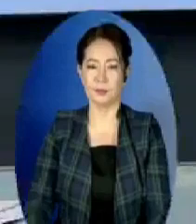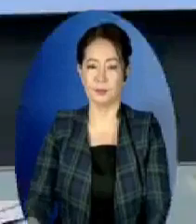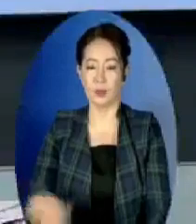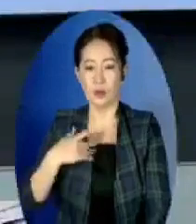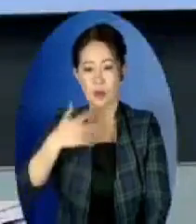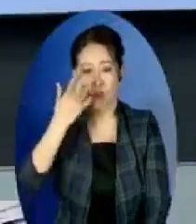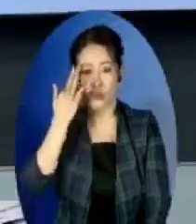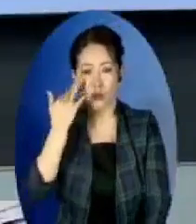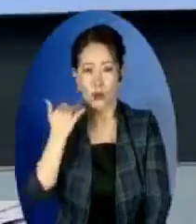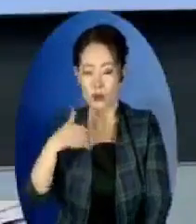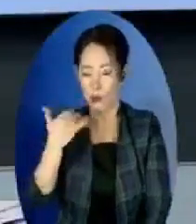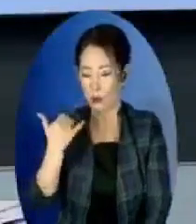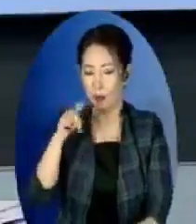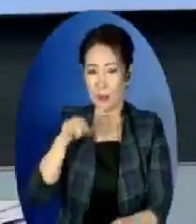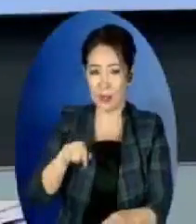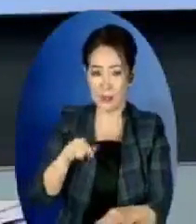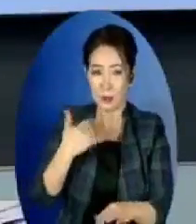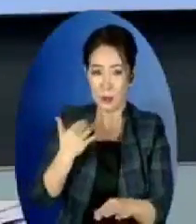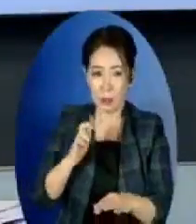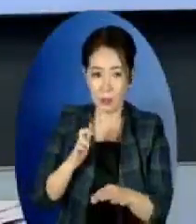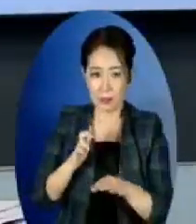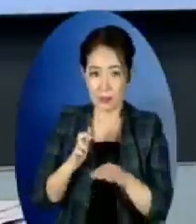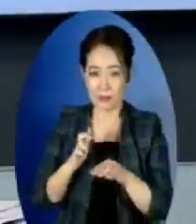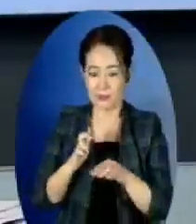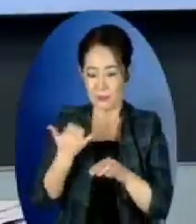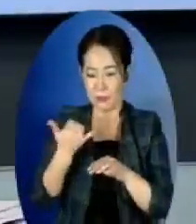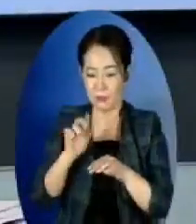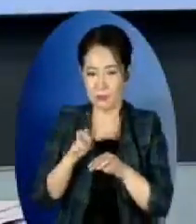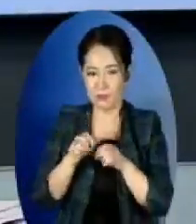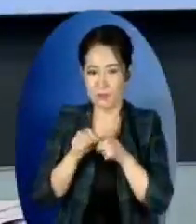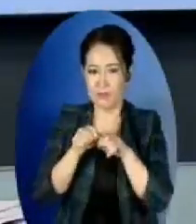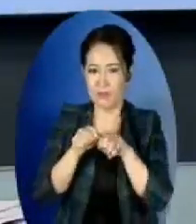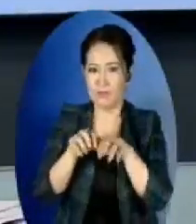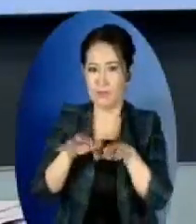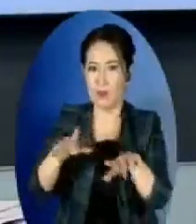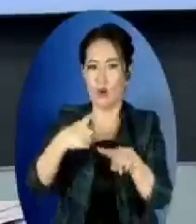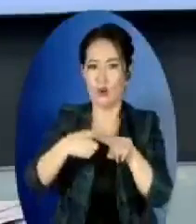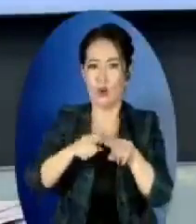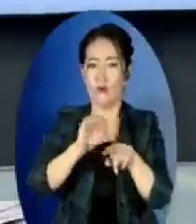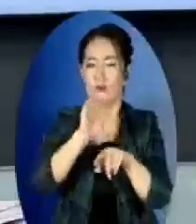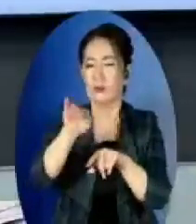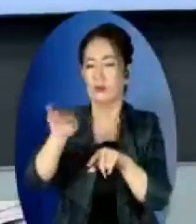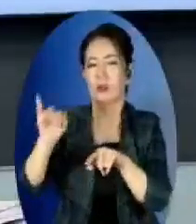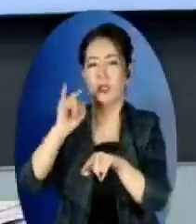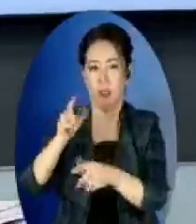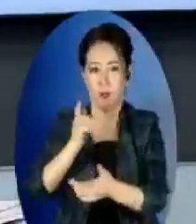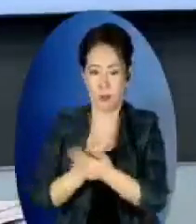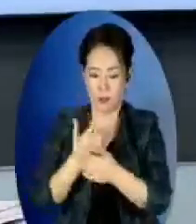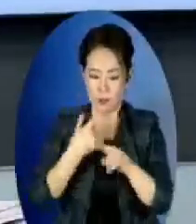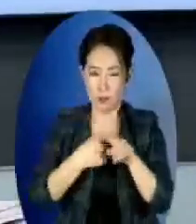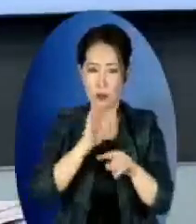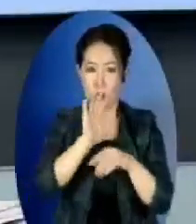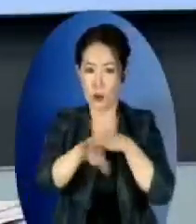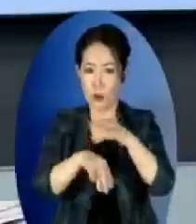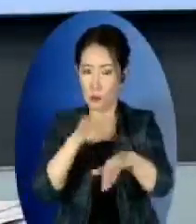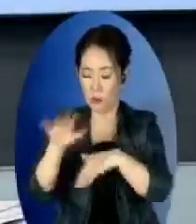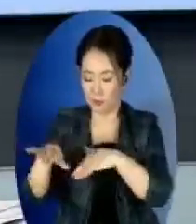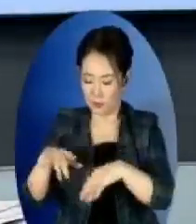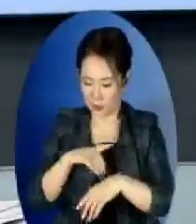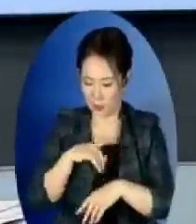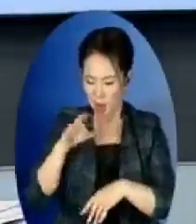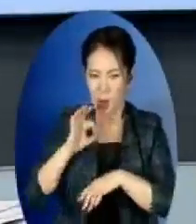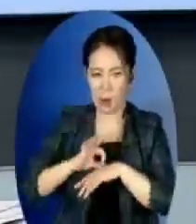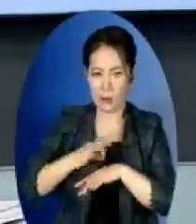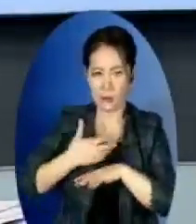Ойрын өдрүүдэд нийслэлээс орон нутгийн чиглэх иргэдийн хөдөлгөөн нэмэгдэж байгаа юм байна. Энэ тал дээр холбогдох албаны хүмүүс иргэдийн биеийн байдлыг хянаж халдвар